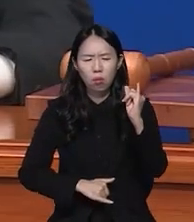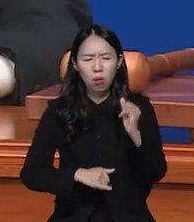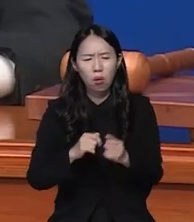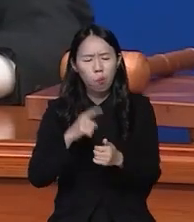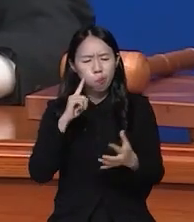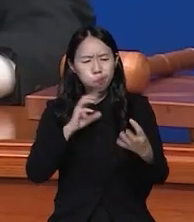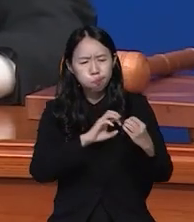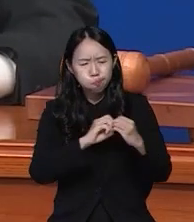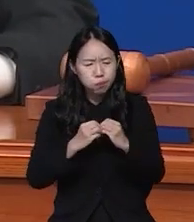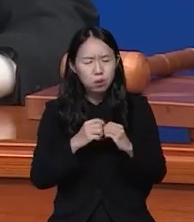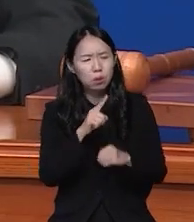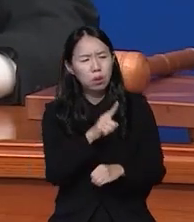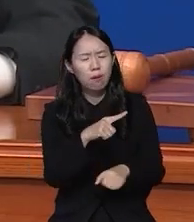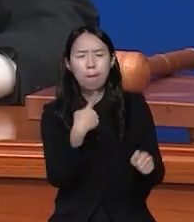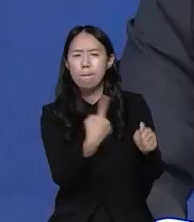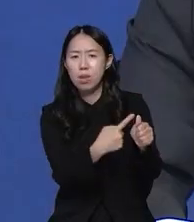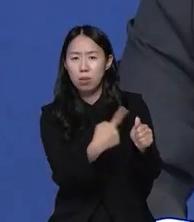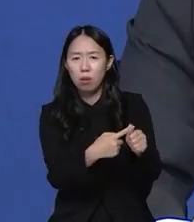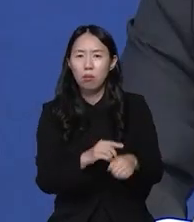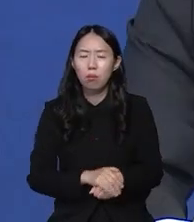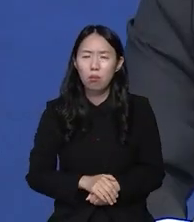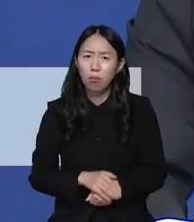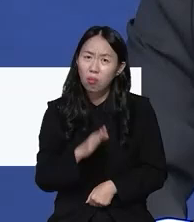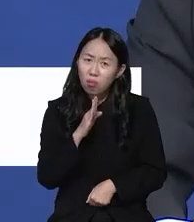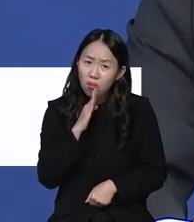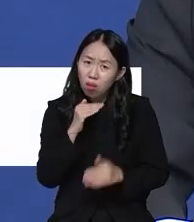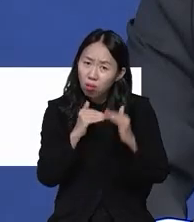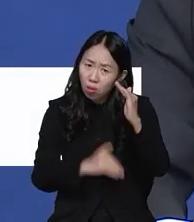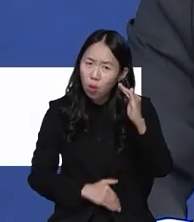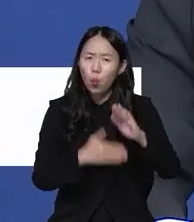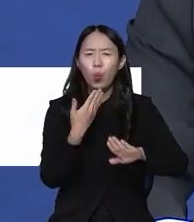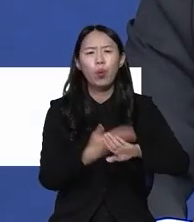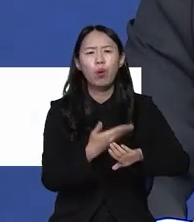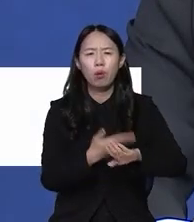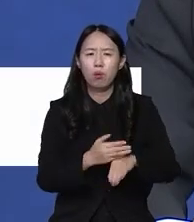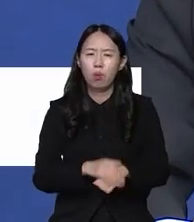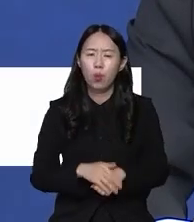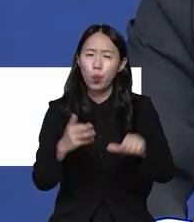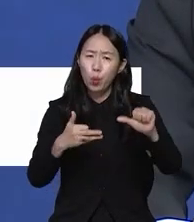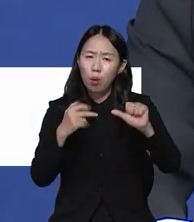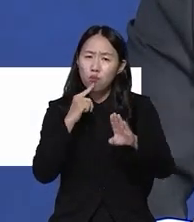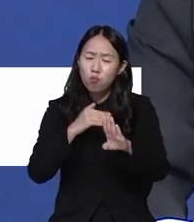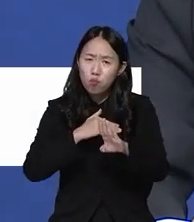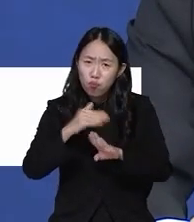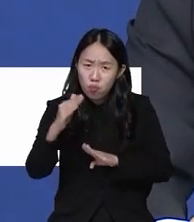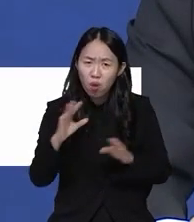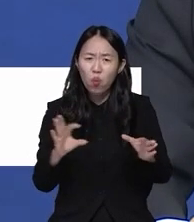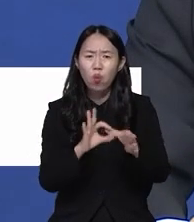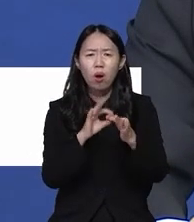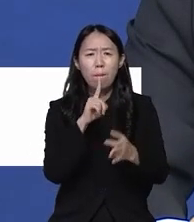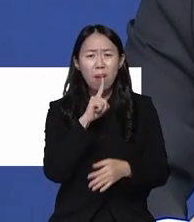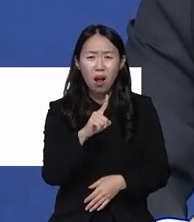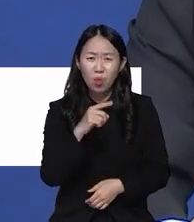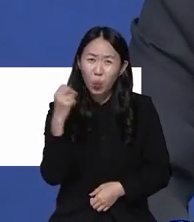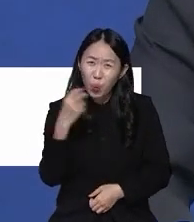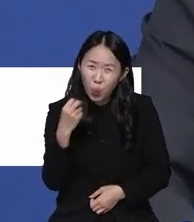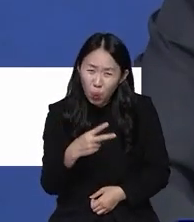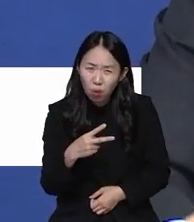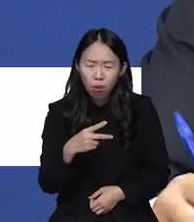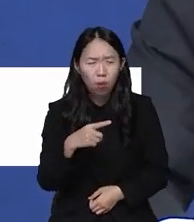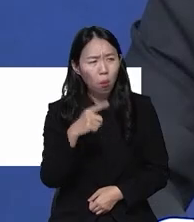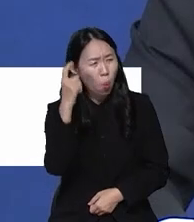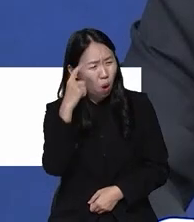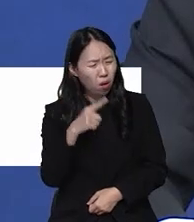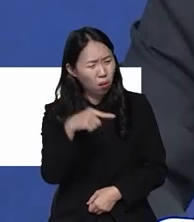비판했습니다. 진실과는 거리가 멀게 5.18 북한 개입설을 또 꺼내들었다고 합니다. 미친 거